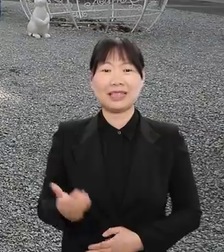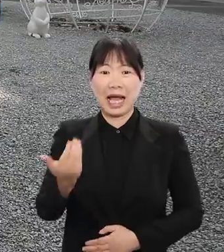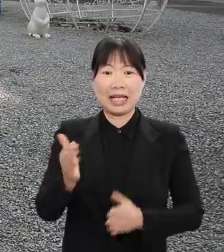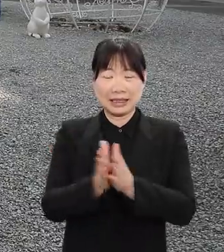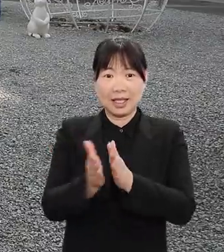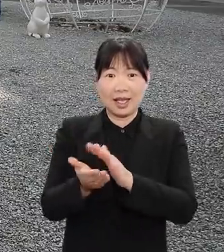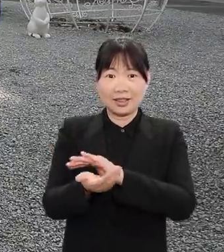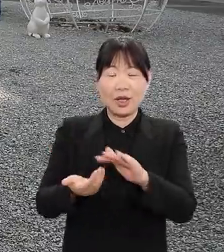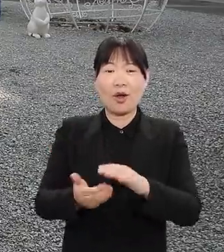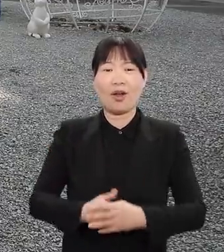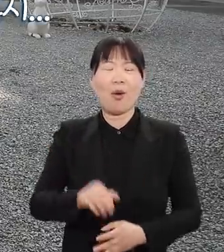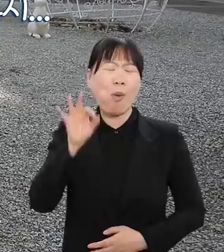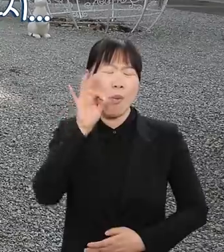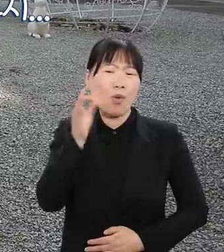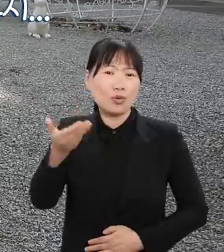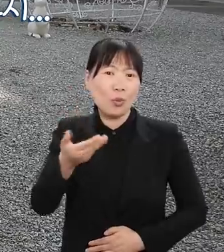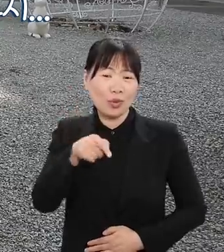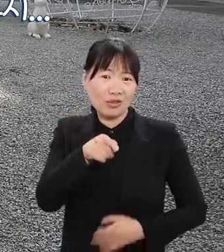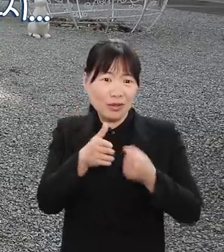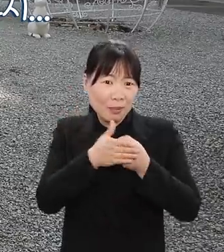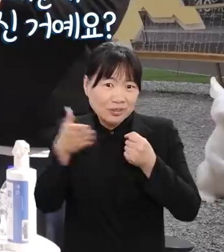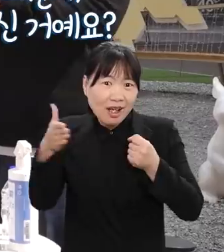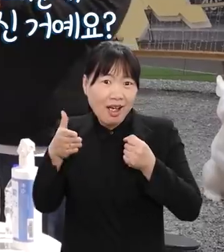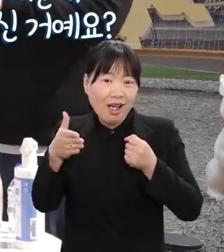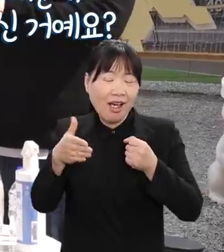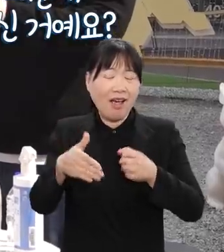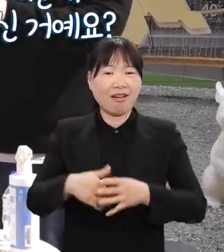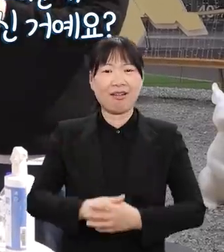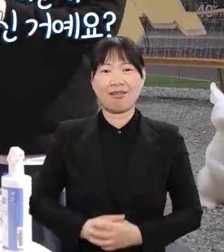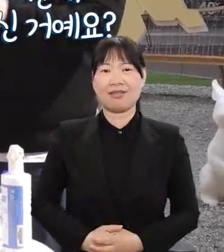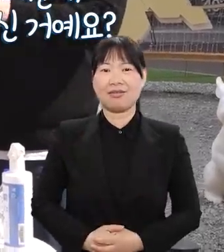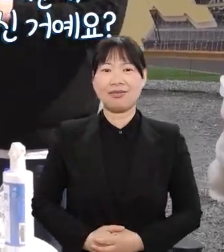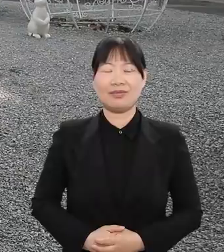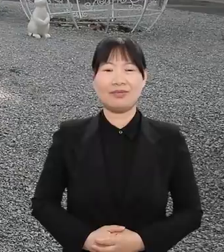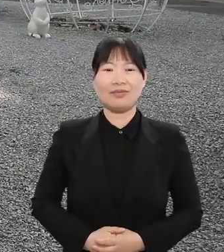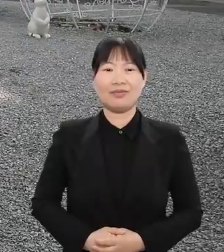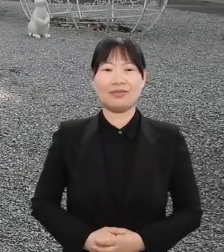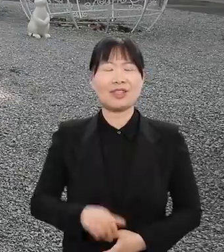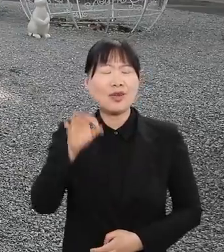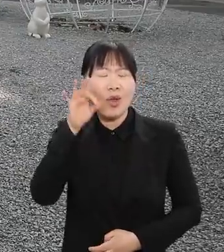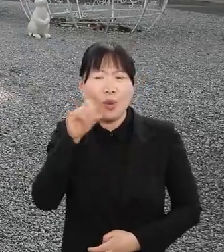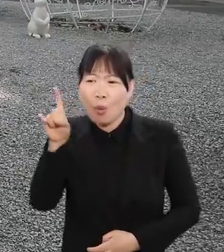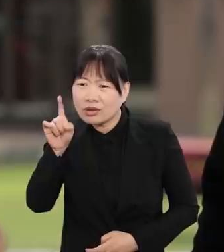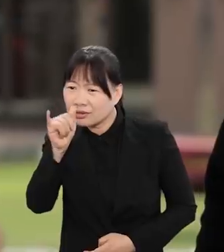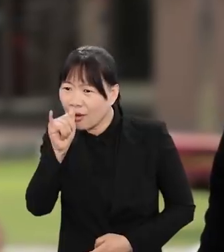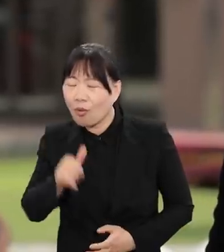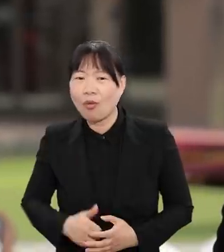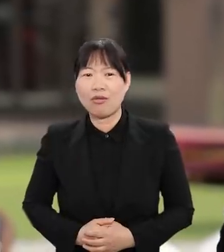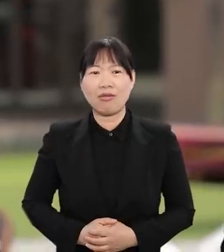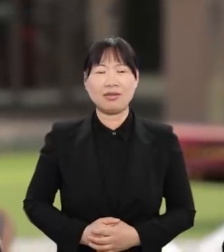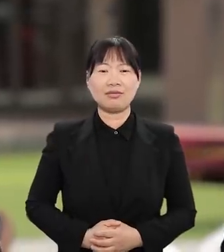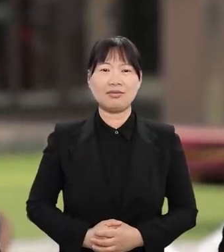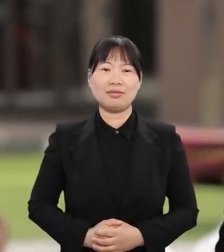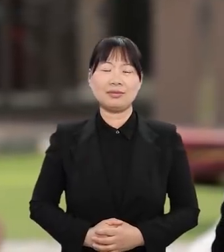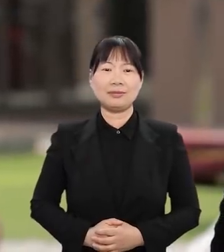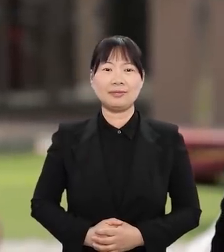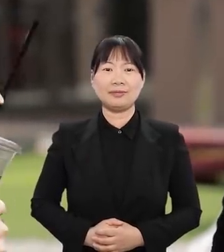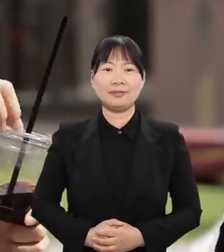아니 아까 시작하기 전에 사탕 주신 게 혹시 이것 때문에 사탕 주신 거예요? 사탕 어디 갔어?